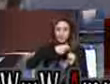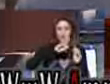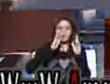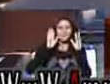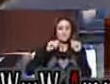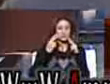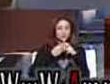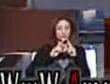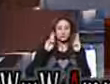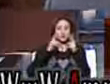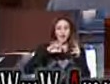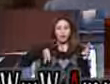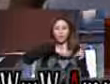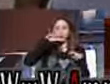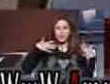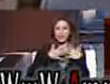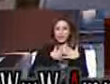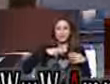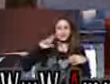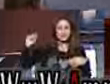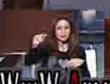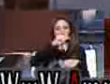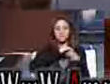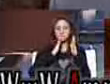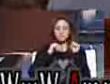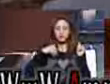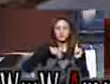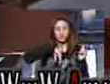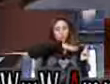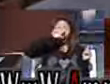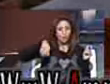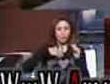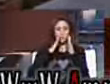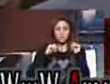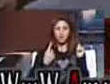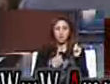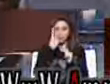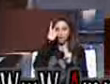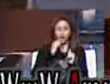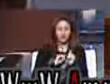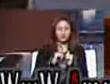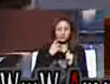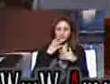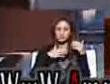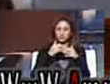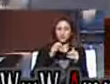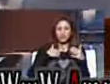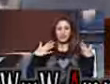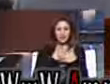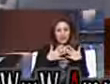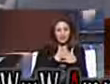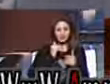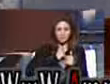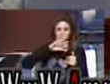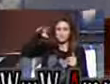لأن أعيادنا هي أعياد كل المصريين، يعني حتى زي ما احنا برضو بنشارك إخواتنا في العيد الصغير